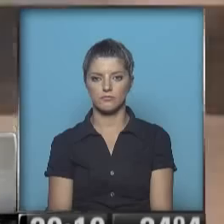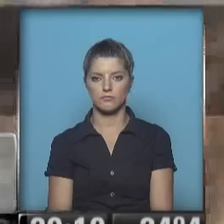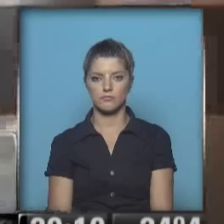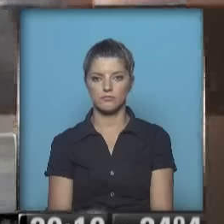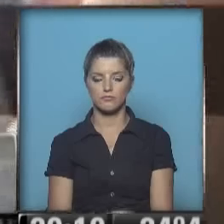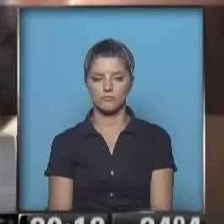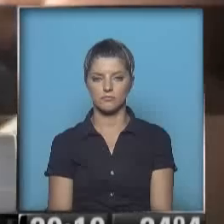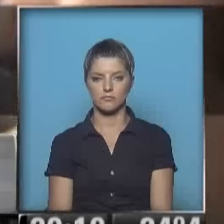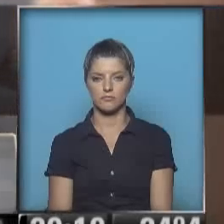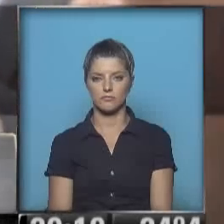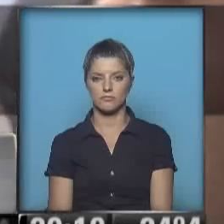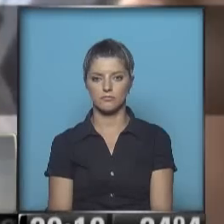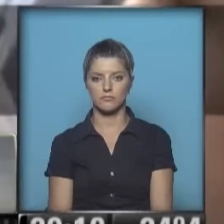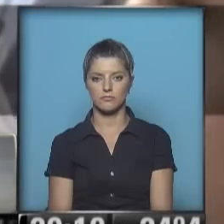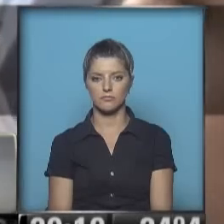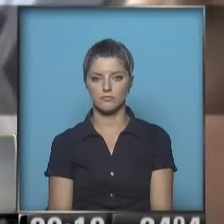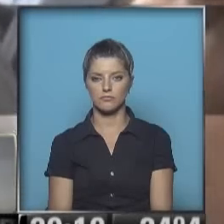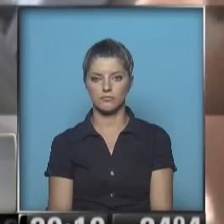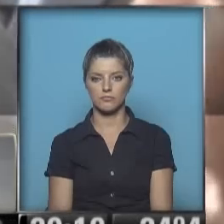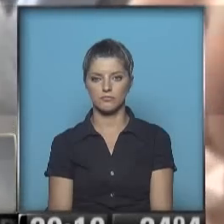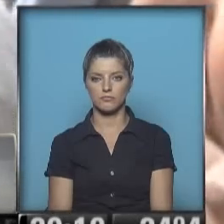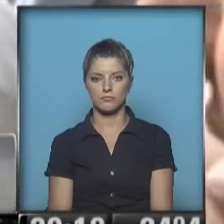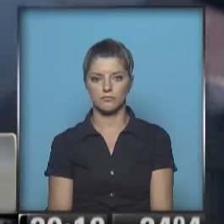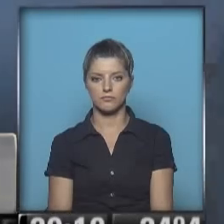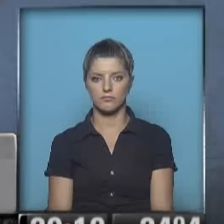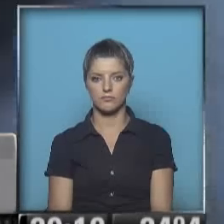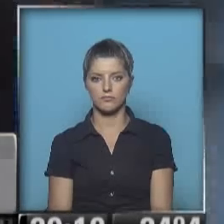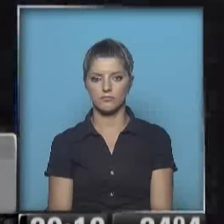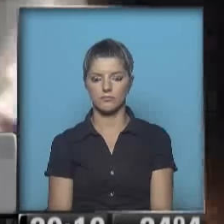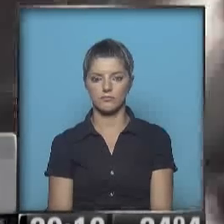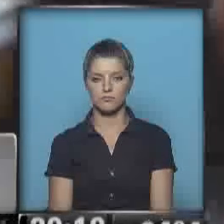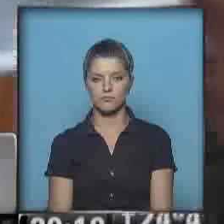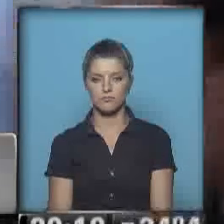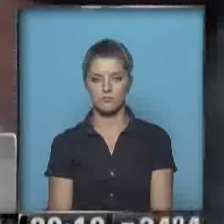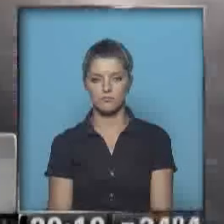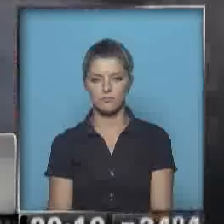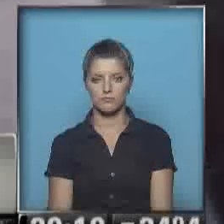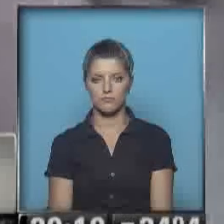दोस्त शहीद पड़े थे उनको गोलियां लगी हुई थी किसी को तीन किसी को चार